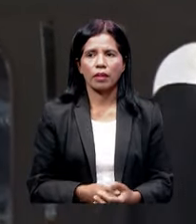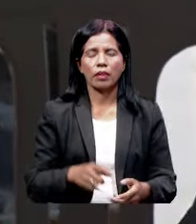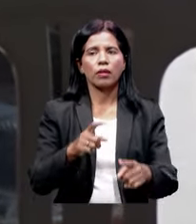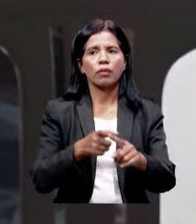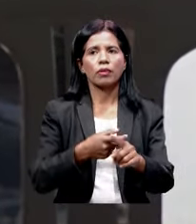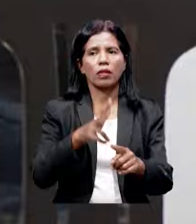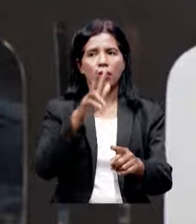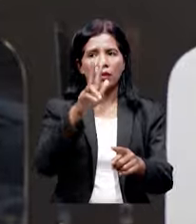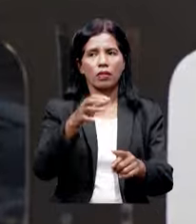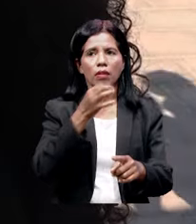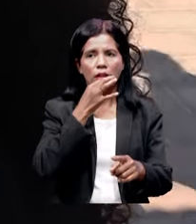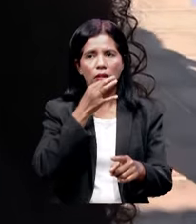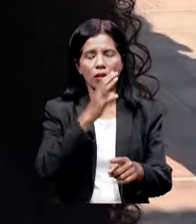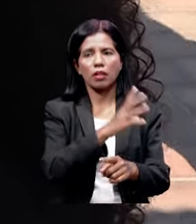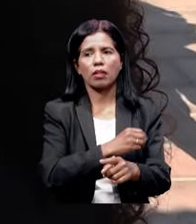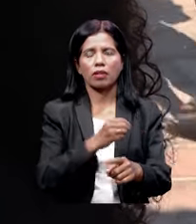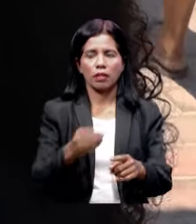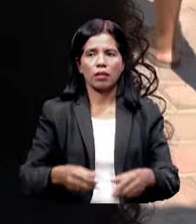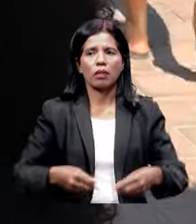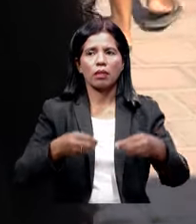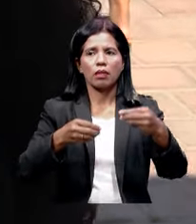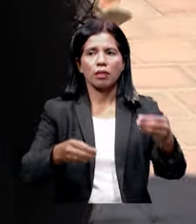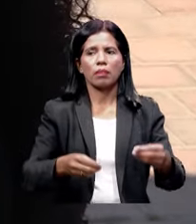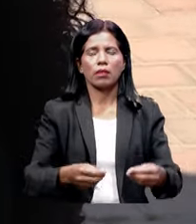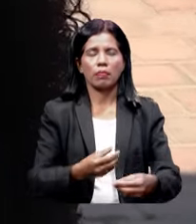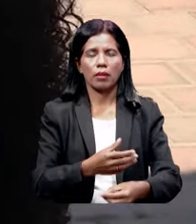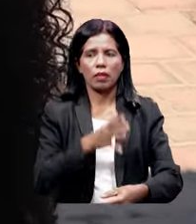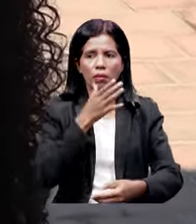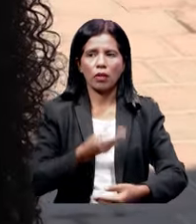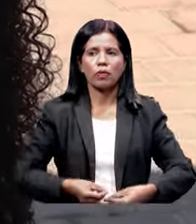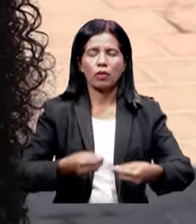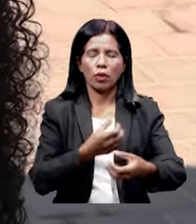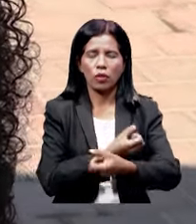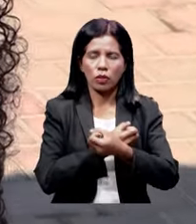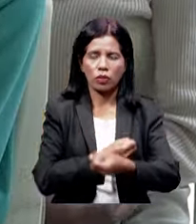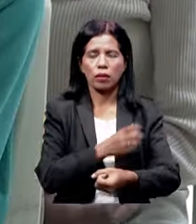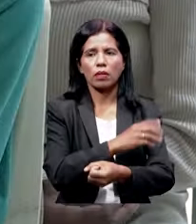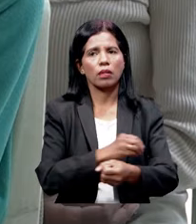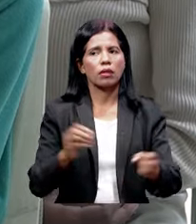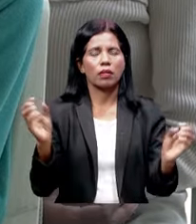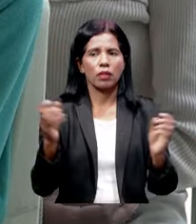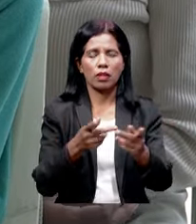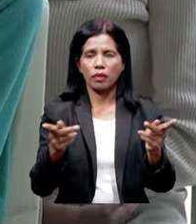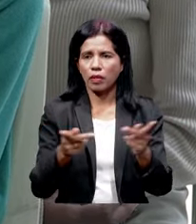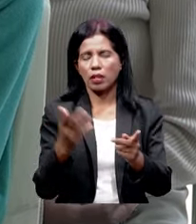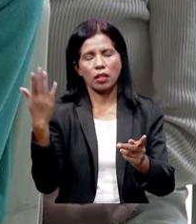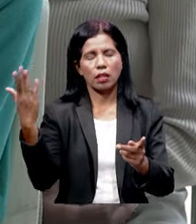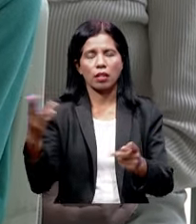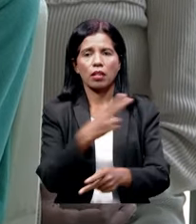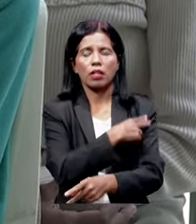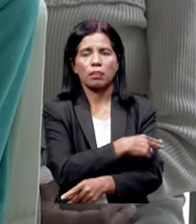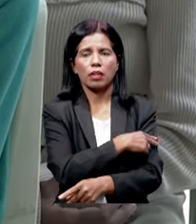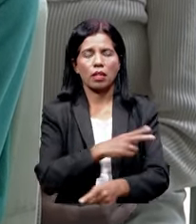ona, aihan super serial ka suplementu ba ina fo susu no ina nisin rua sira, stok mamu ke centro internamento